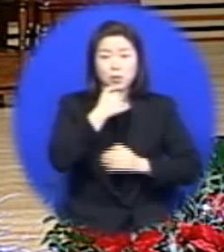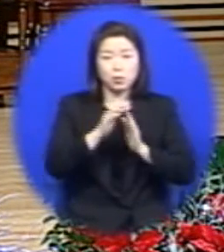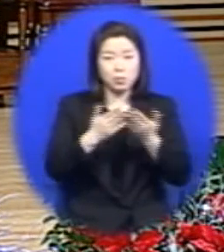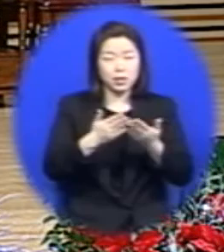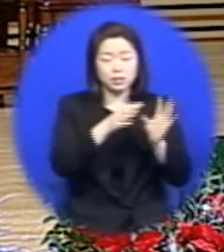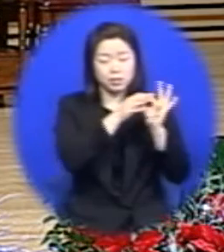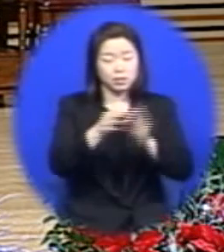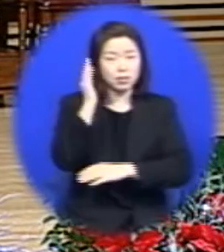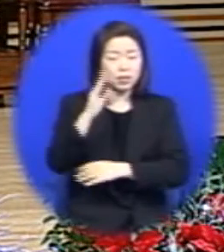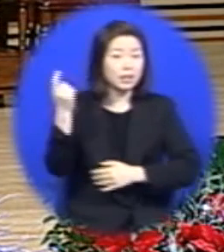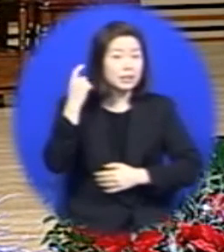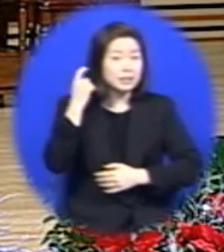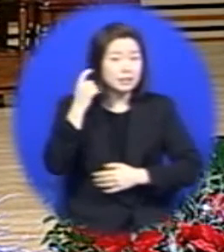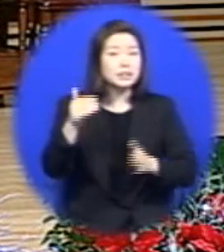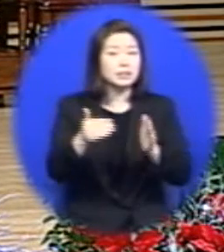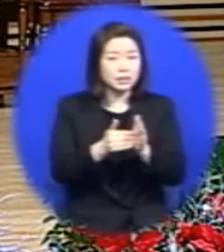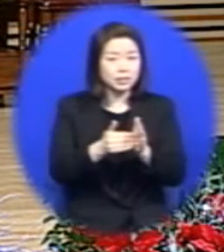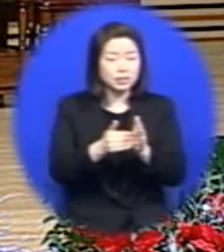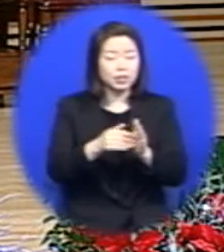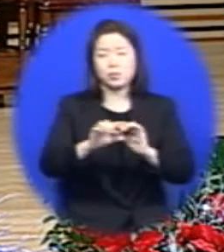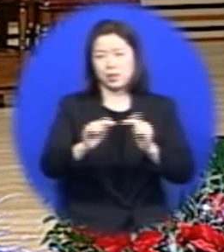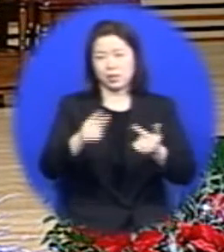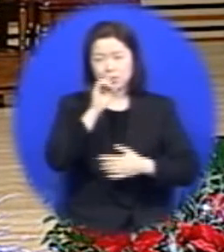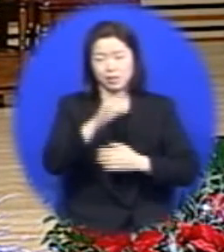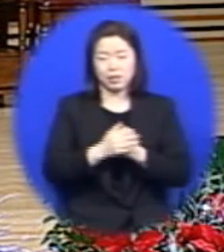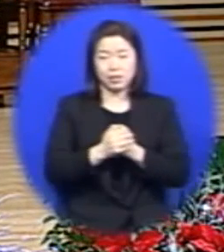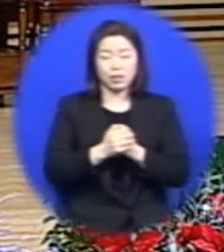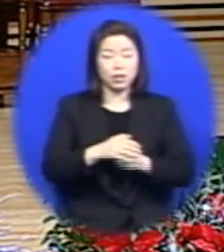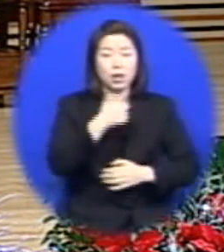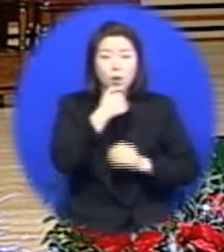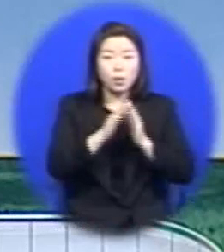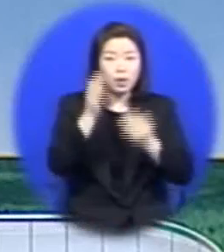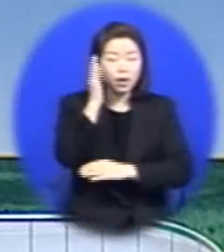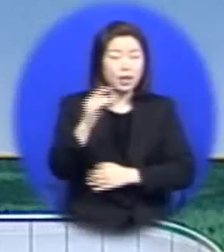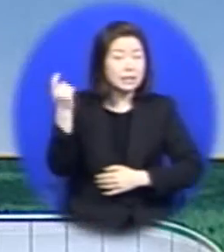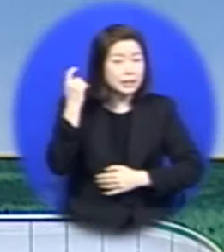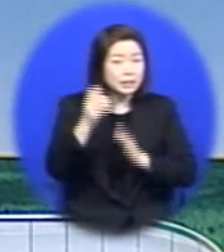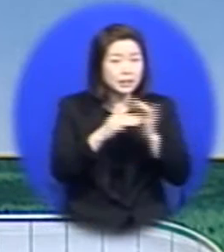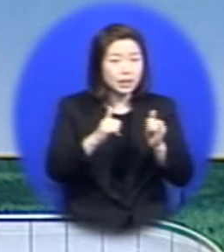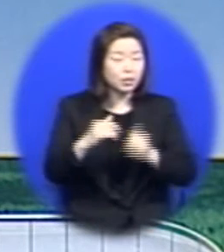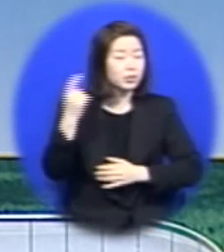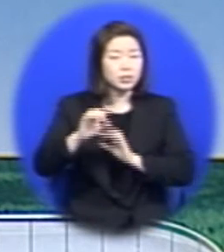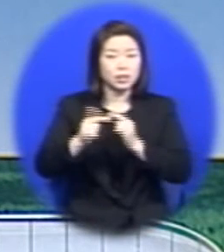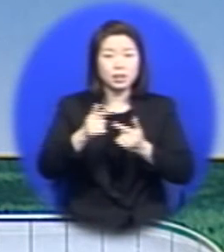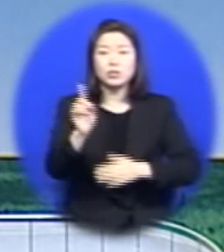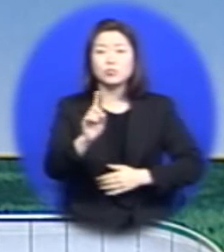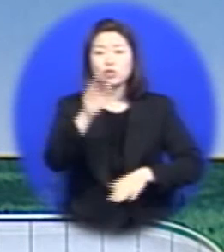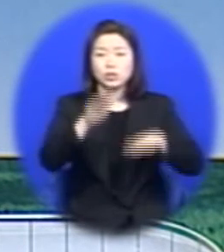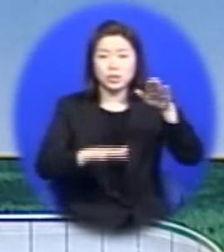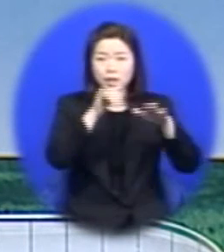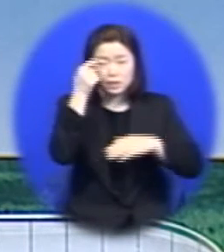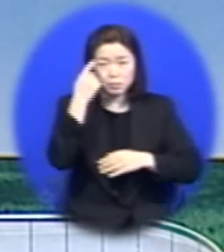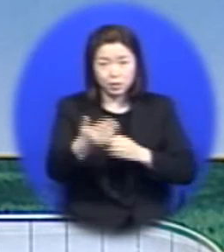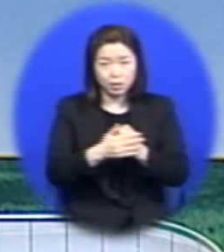끝나면 안 되잖아요. 그죠? 여러분, 로마서 강해 설교를 들은 사람과 못 들은 사람은 무슨 차이가 있습니까?